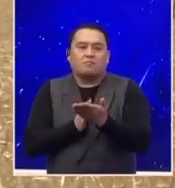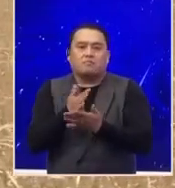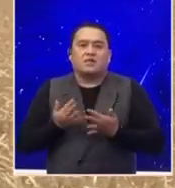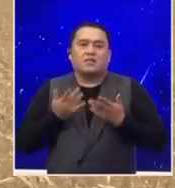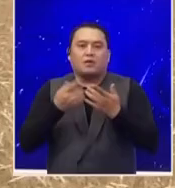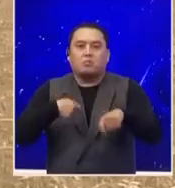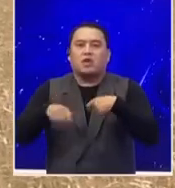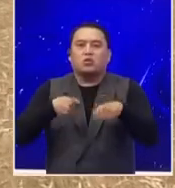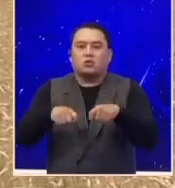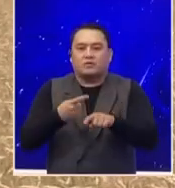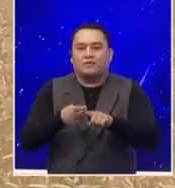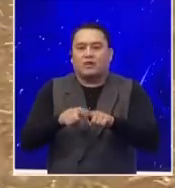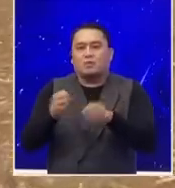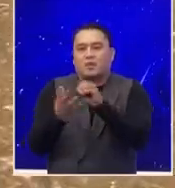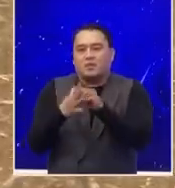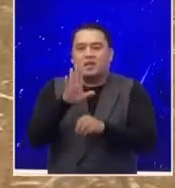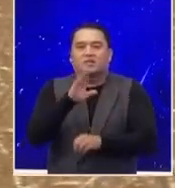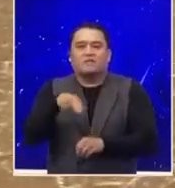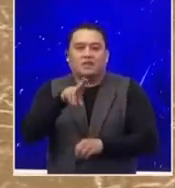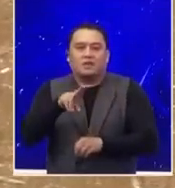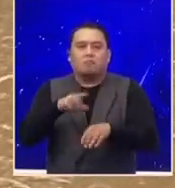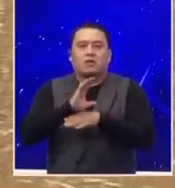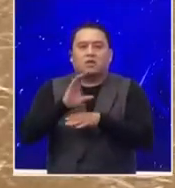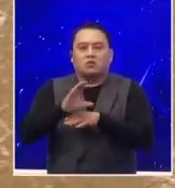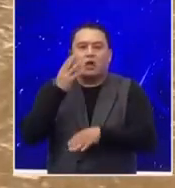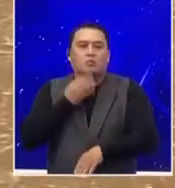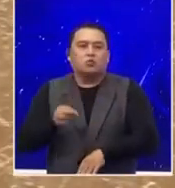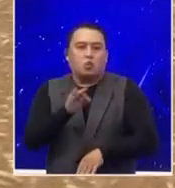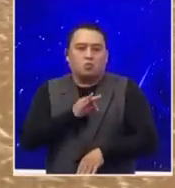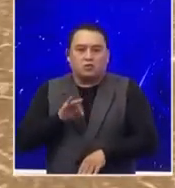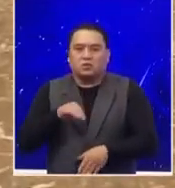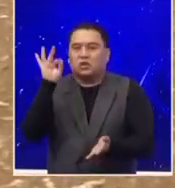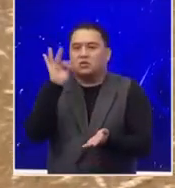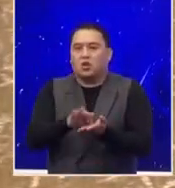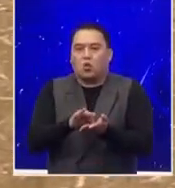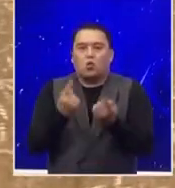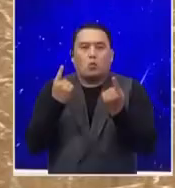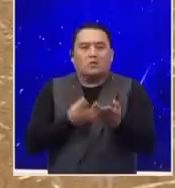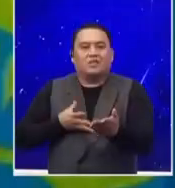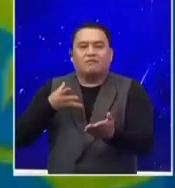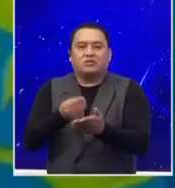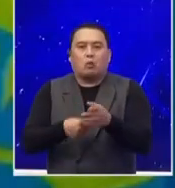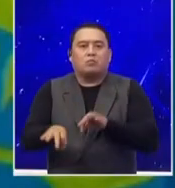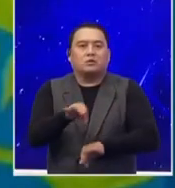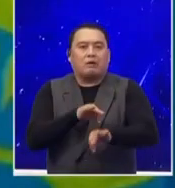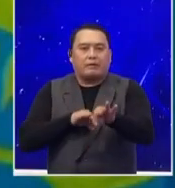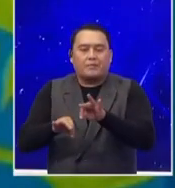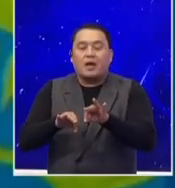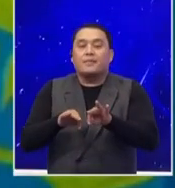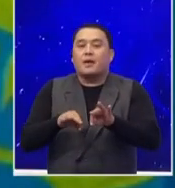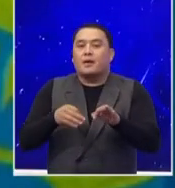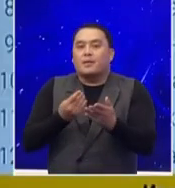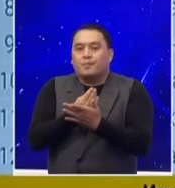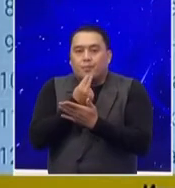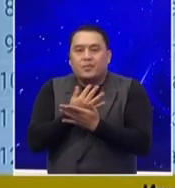потребляемых продовольственных товаров. 15 видов из них производятся в Алматинской области. На это нацелены крупные инвестиционные проекты. Однако по ряду